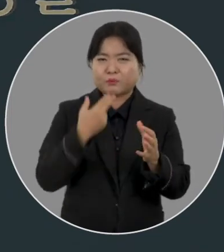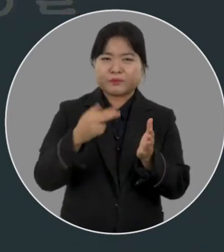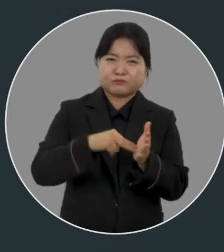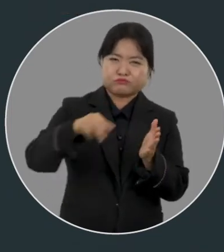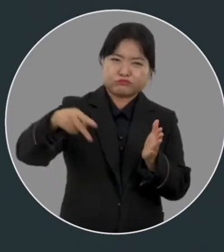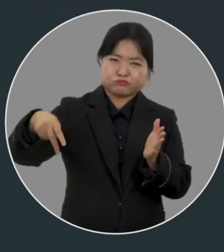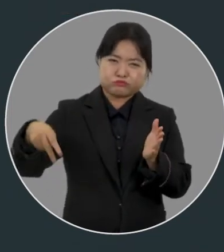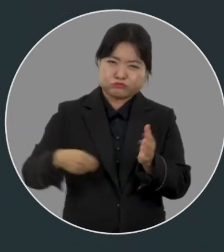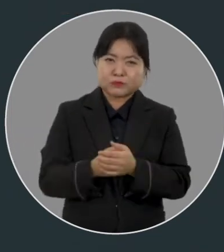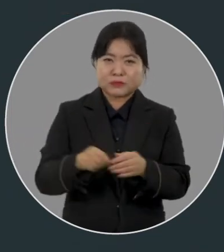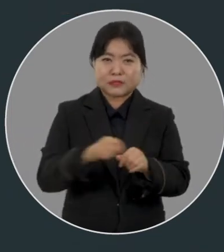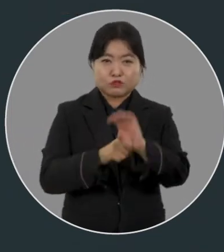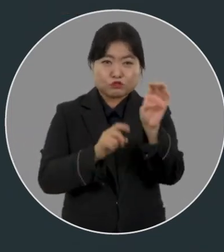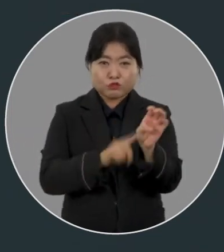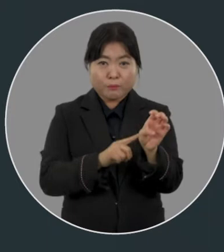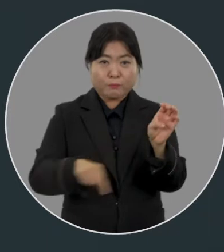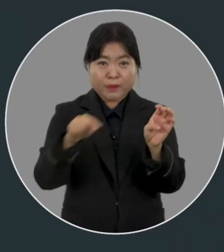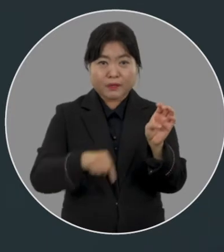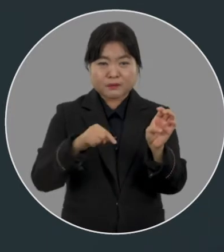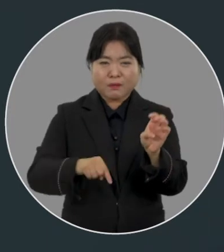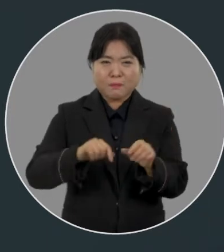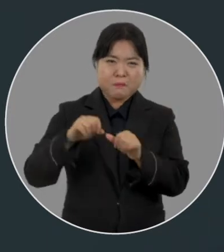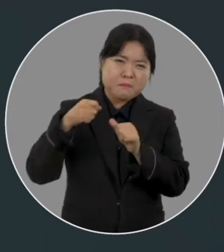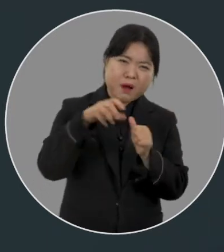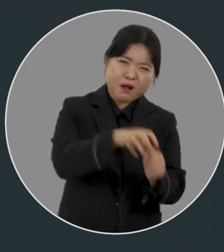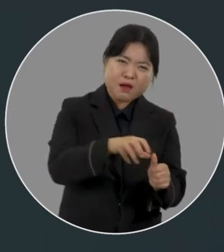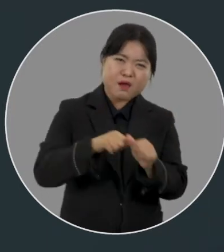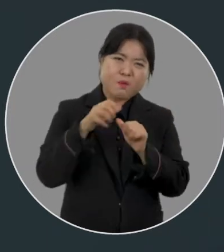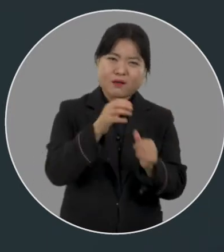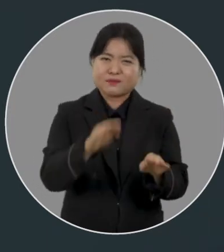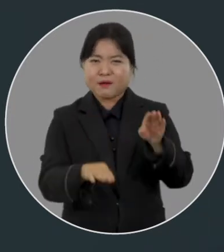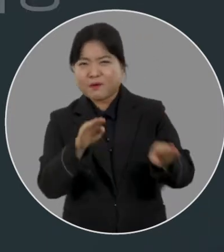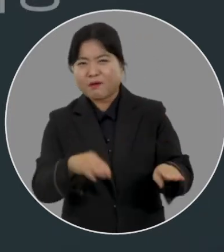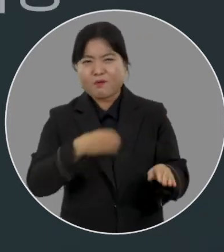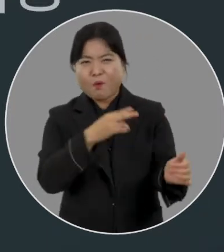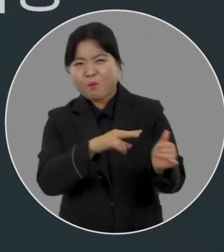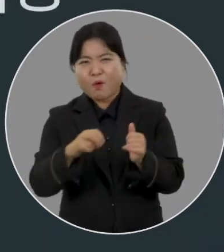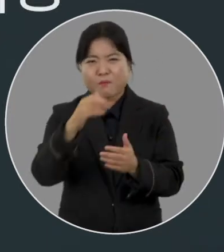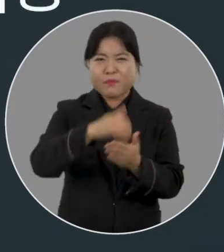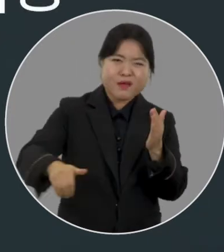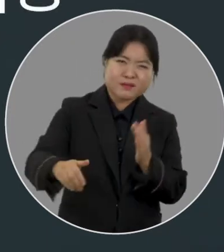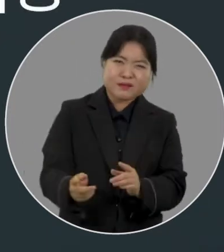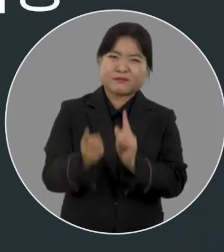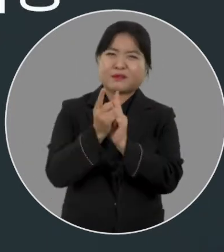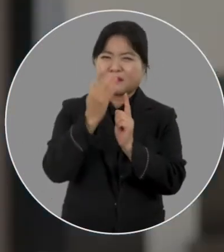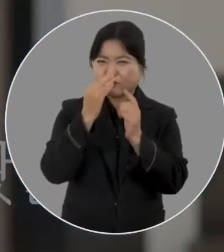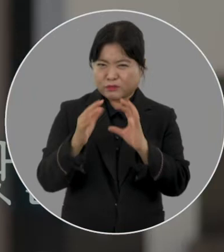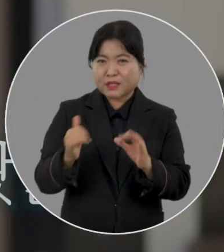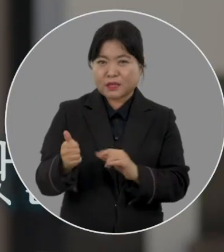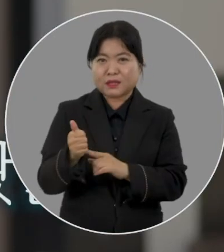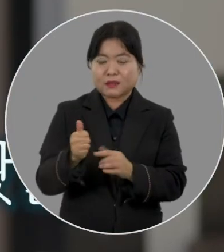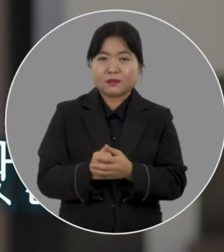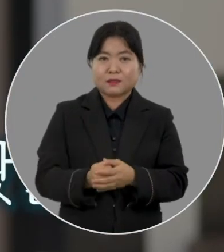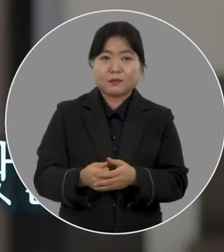경험하면서 특히 유럽 세계 내에서 박해와 차별, 혐오와 배제의 1차적 대상이었습니다.